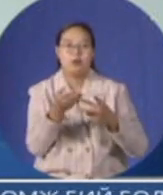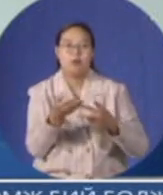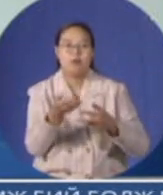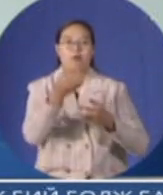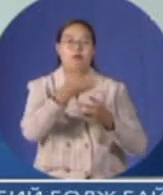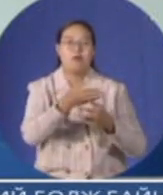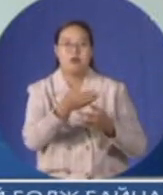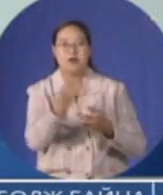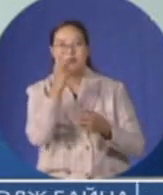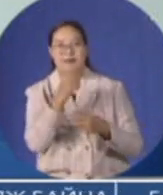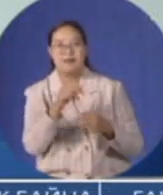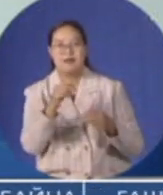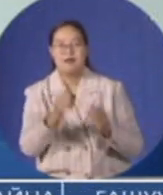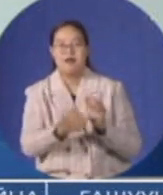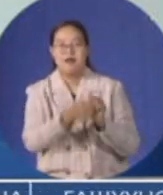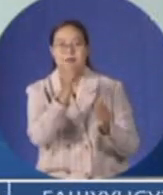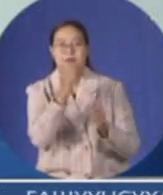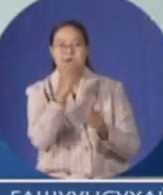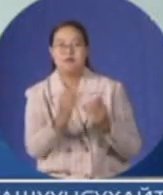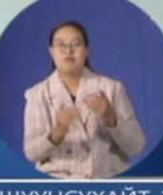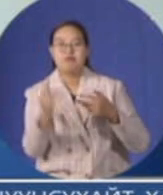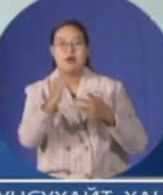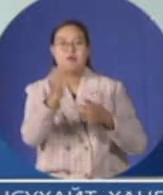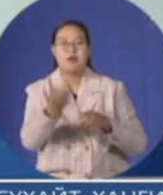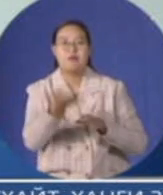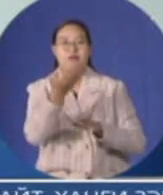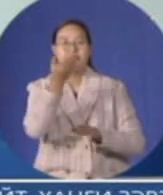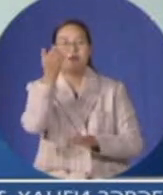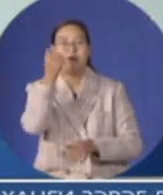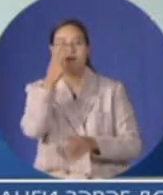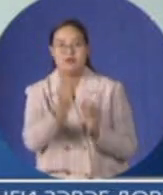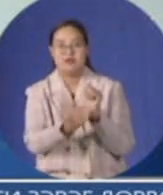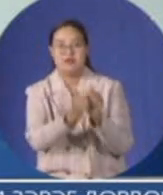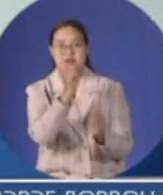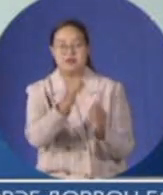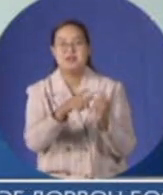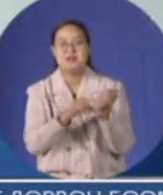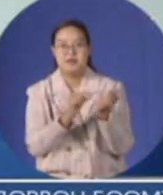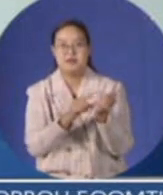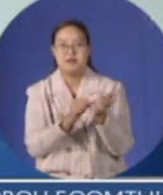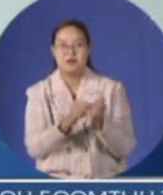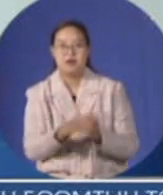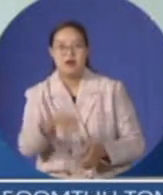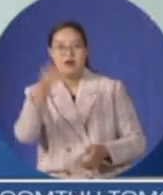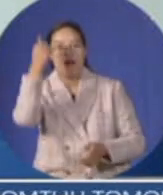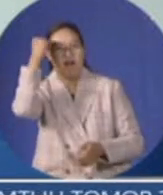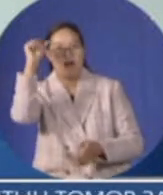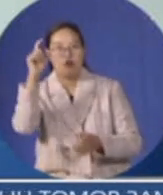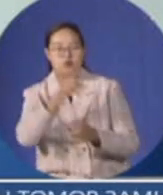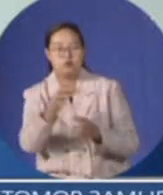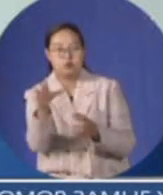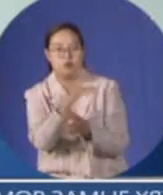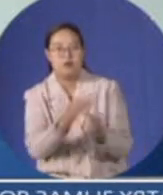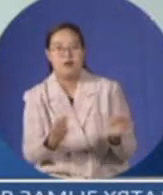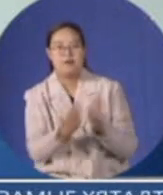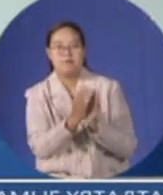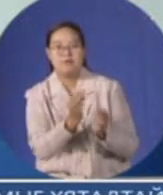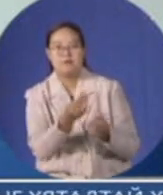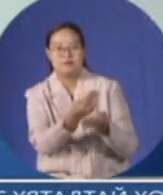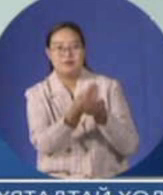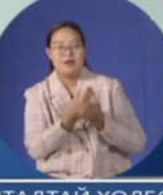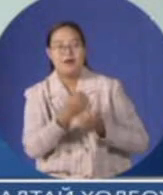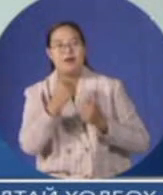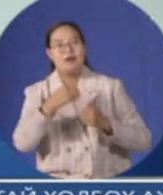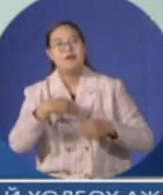одоо болж амжилт нь бас ахихад бас хэрэгтэй. Одоо ийм ах нартайгаа ингээд шагнад одоо өртөж хамт одоо байсан